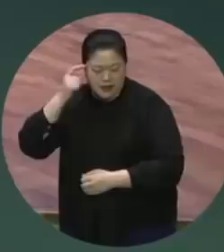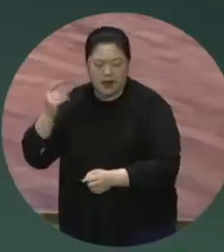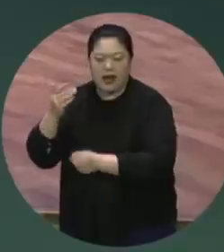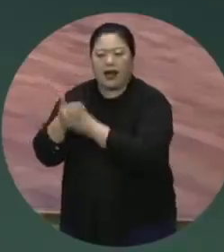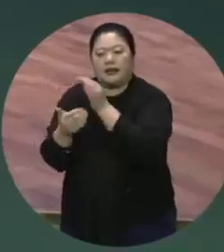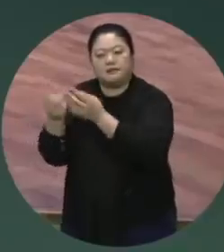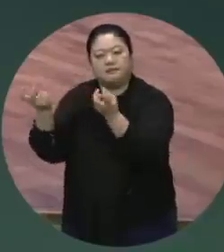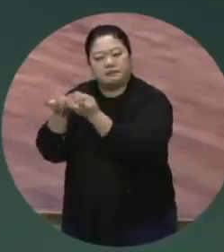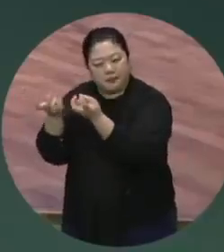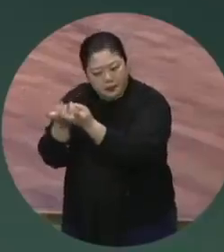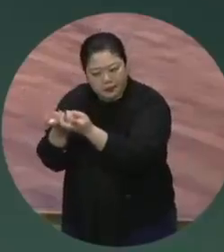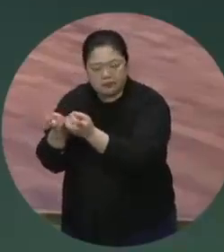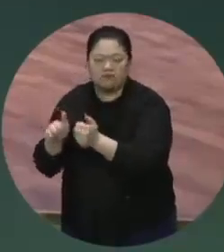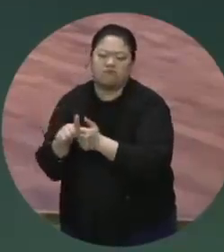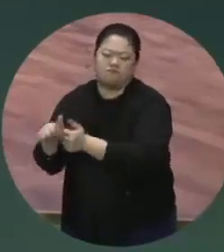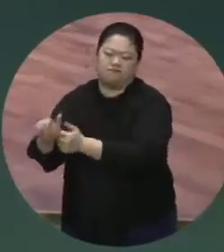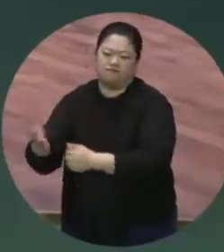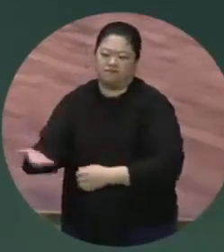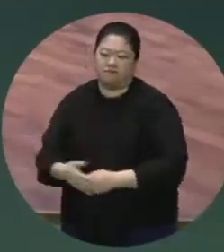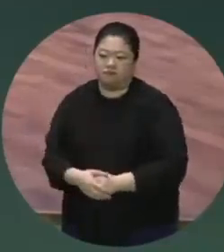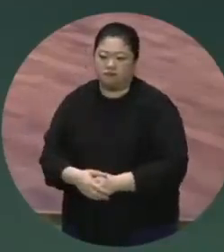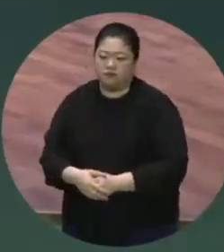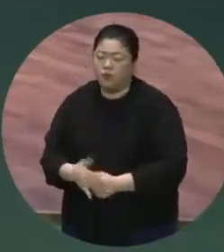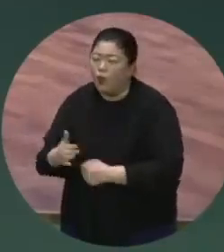이것이요 말씀 속에 다 들어 있어요. 이